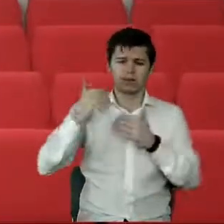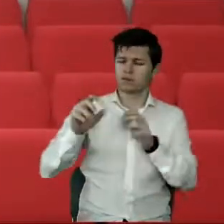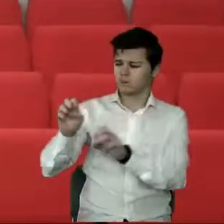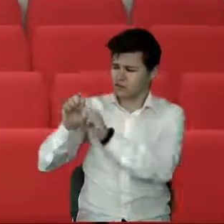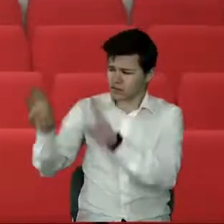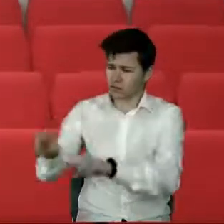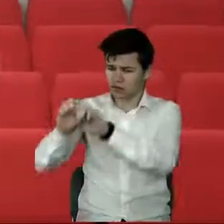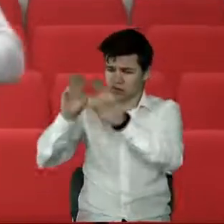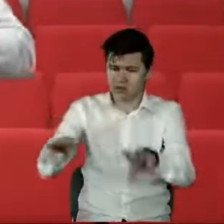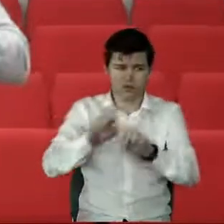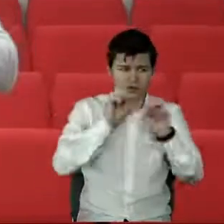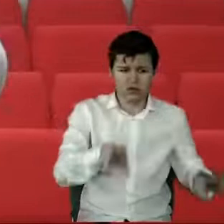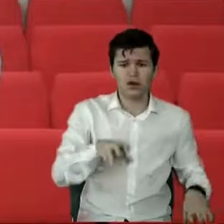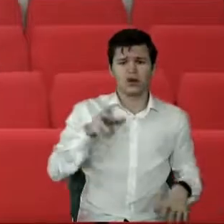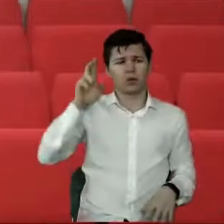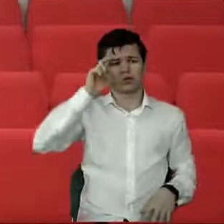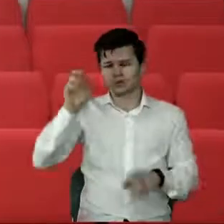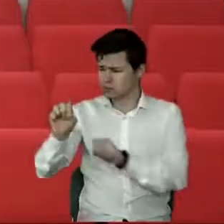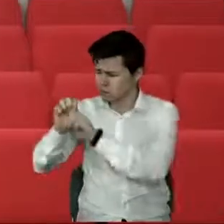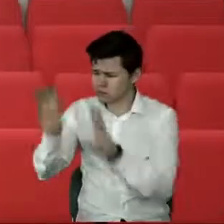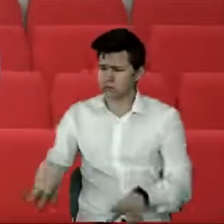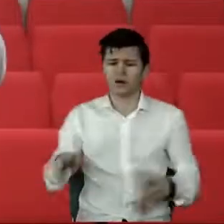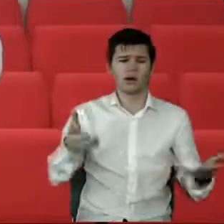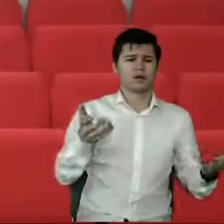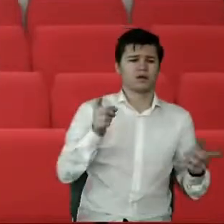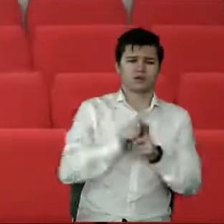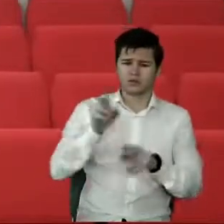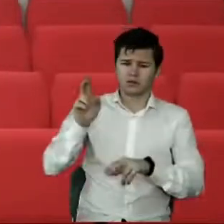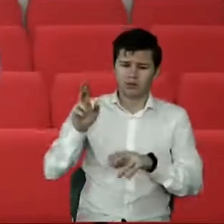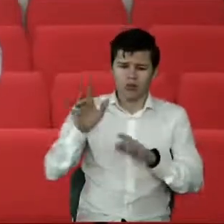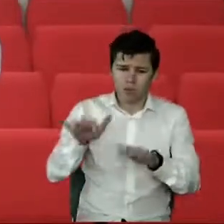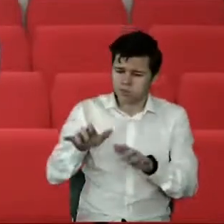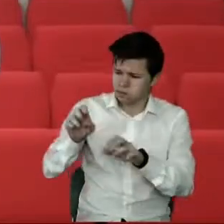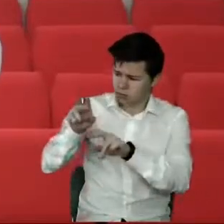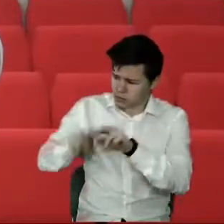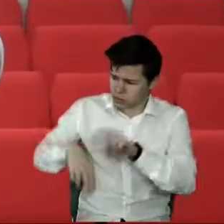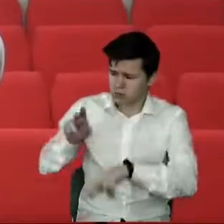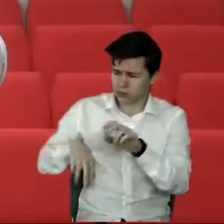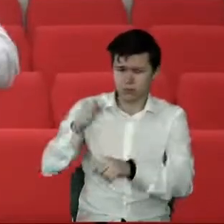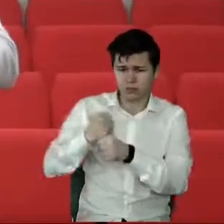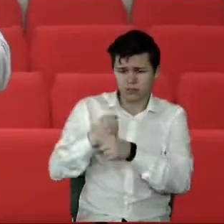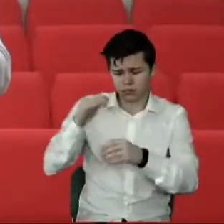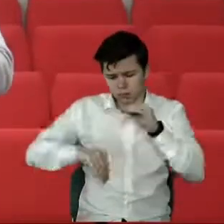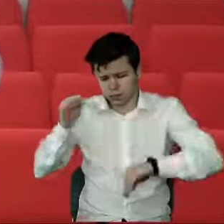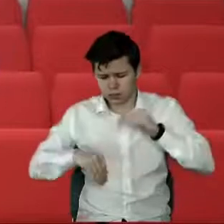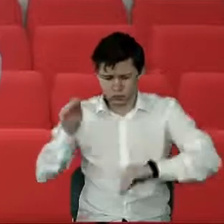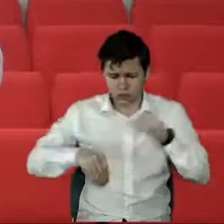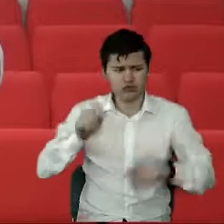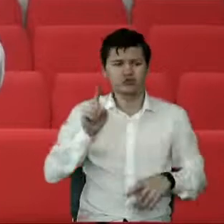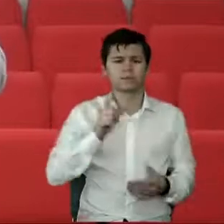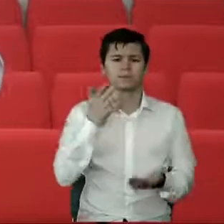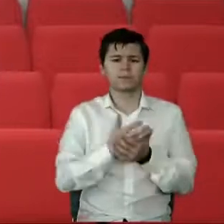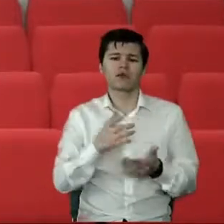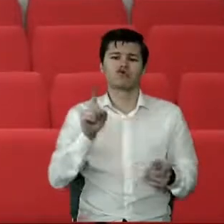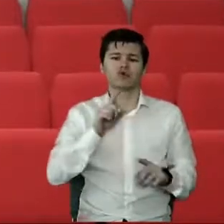корпорации, финансируют государства, которые вкладывают неимоверные суммы на то, чтобы строить эти компьютеры, чтобы иметь какие-то вычисления,